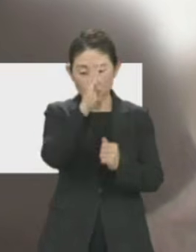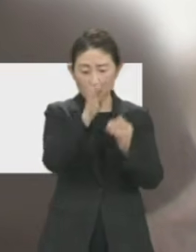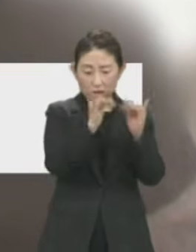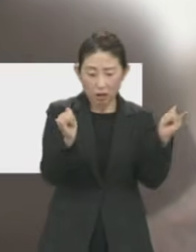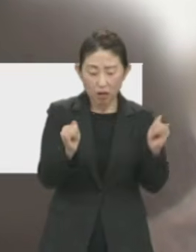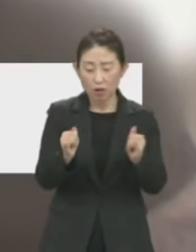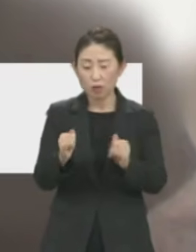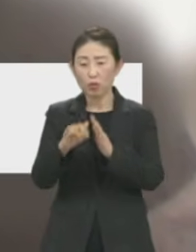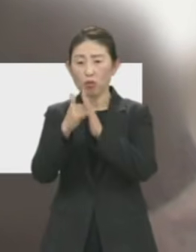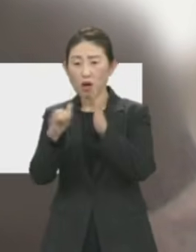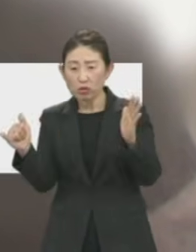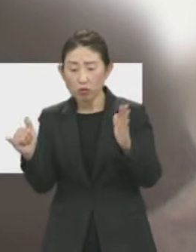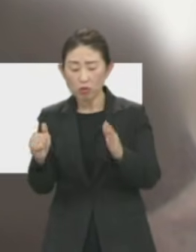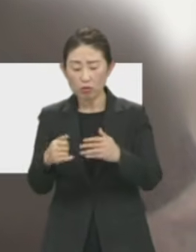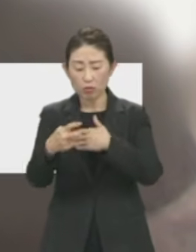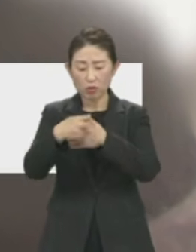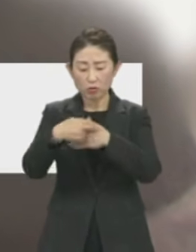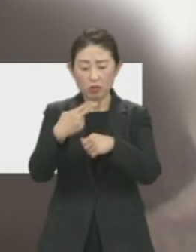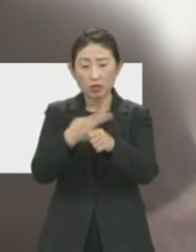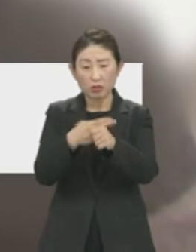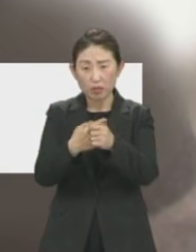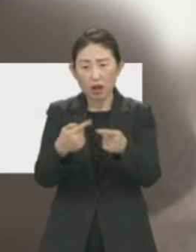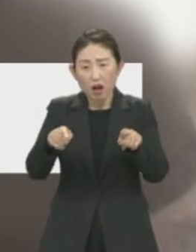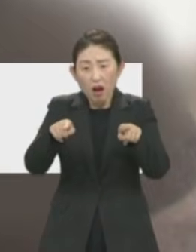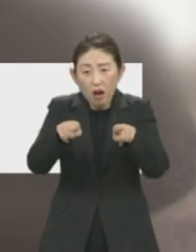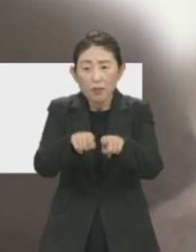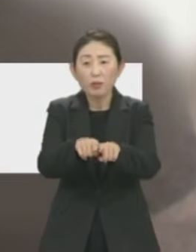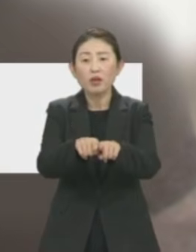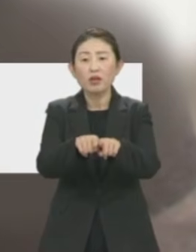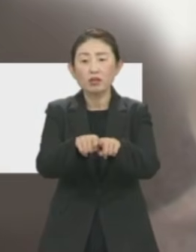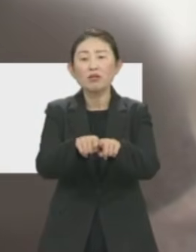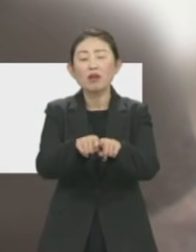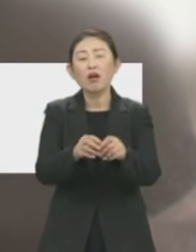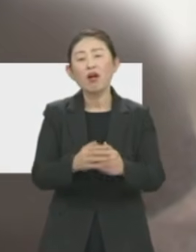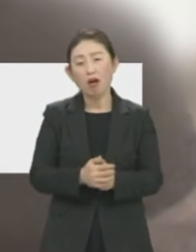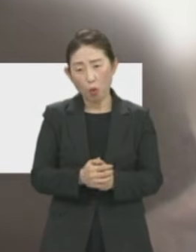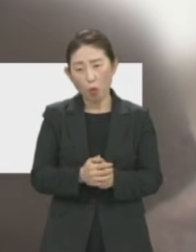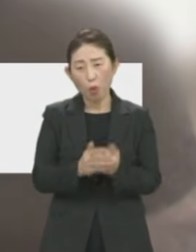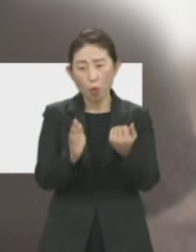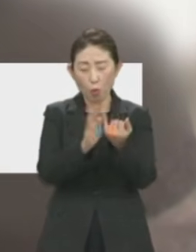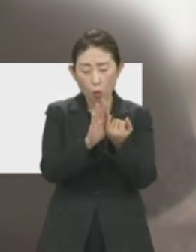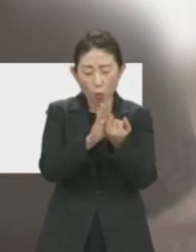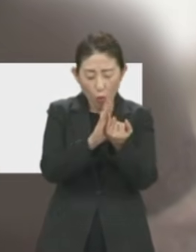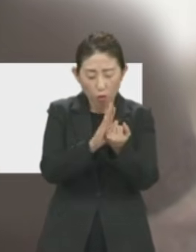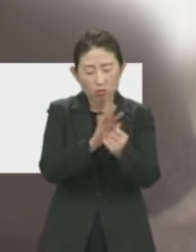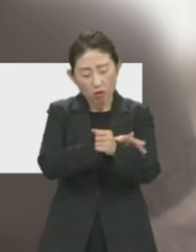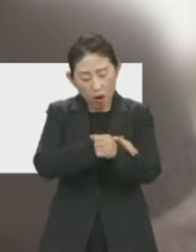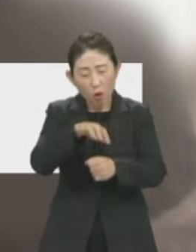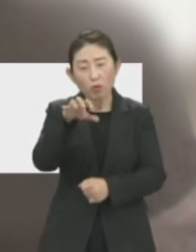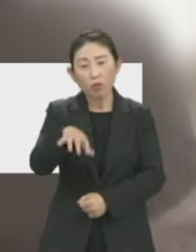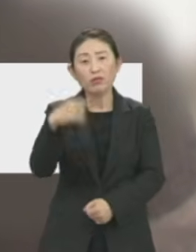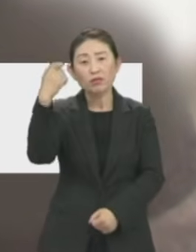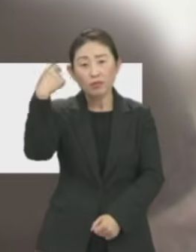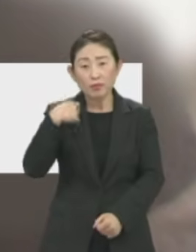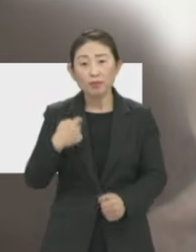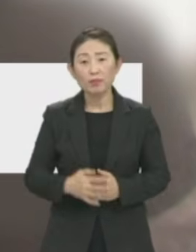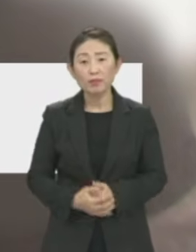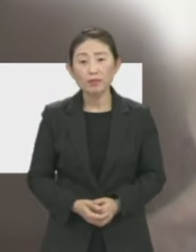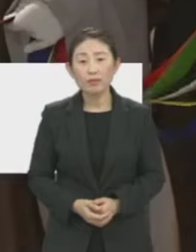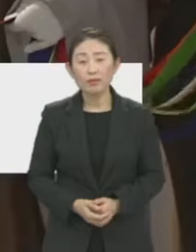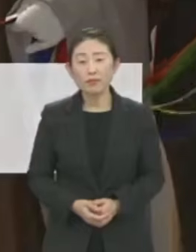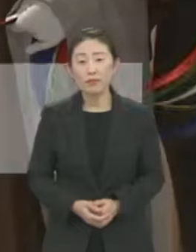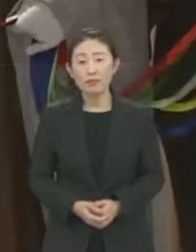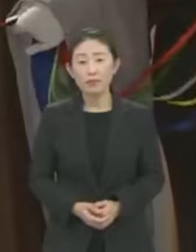보호자와 의료진이 함께하는 일체는 그런 호스피스구나 하는 걸